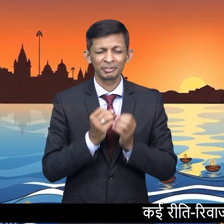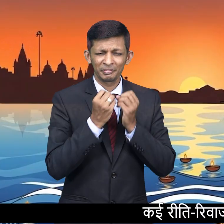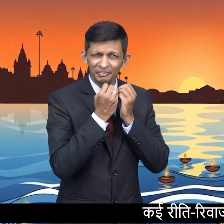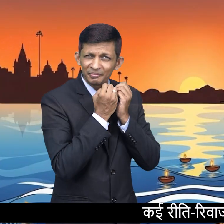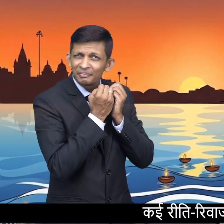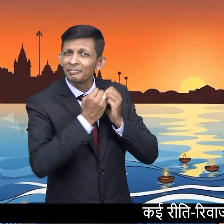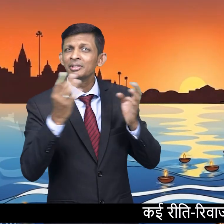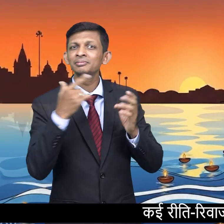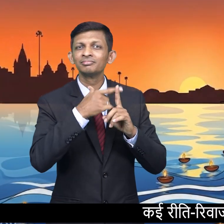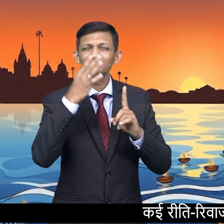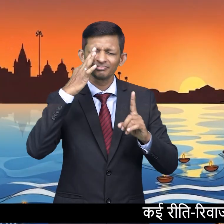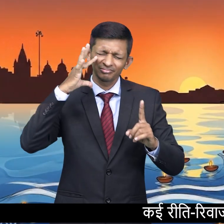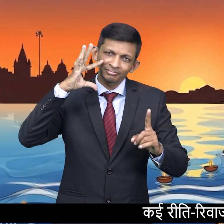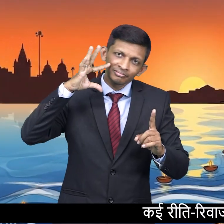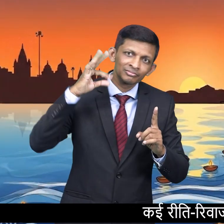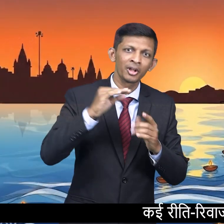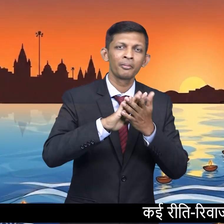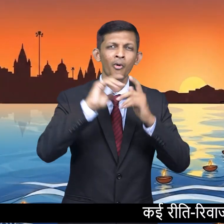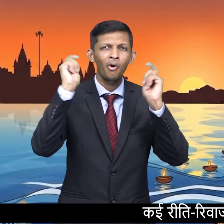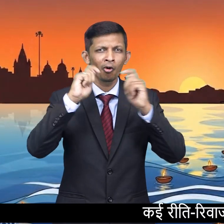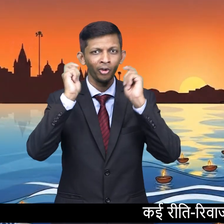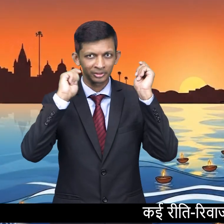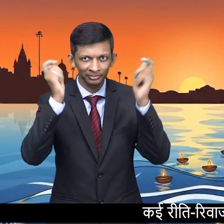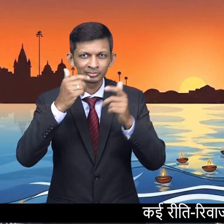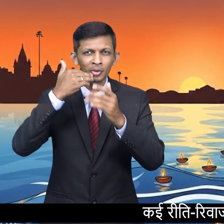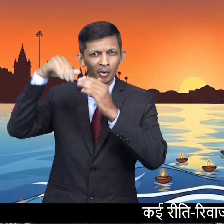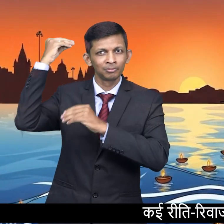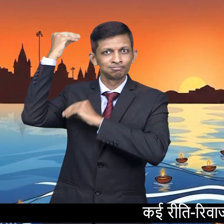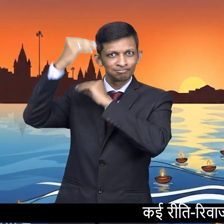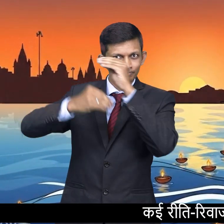कई रीति रिवाज और त्योहार पानी से जुड़े हुए हैं।